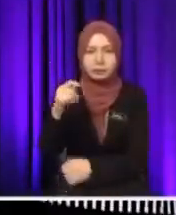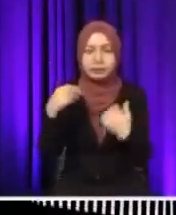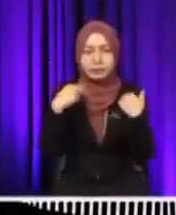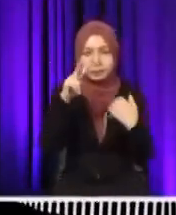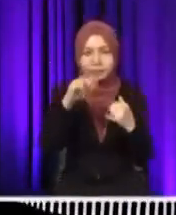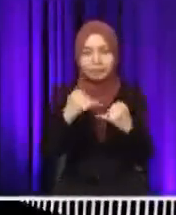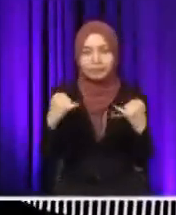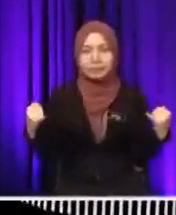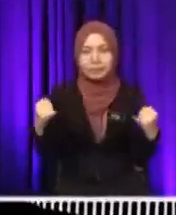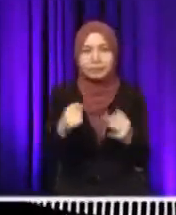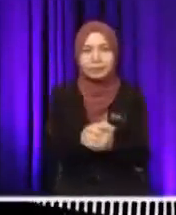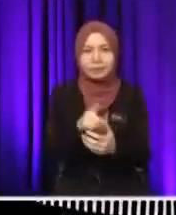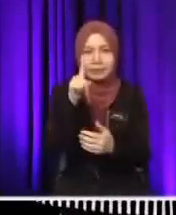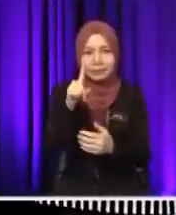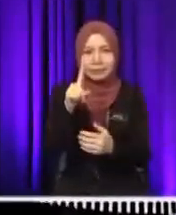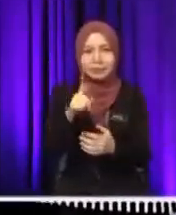warna putih susu ni.